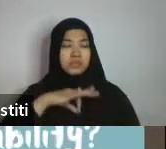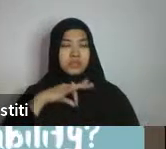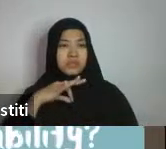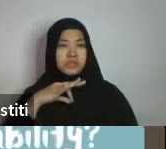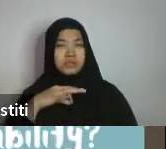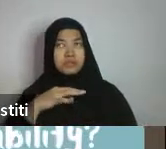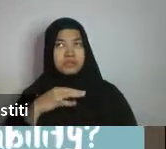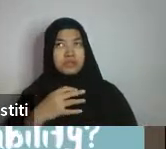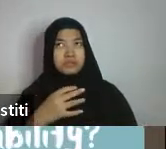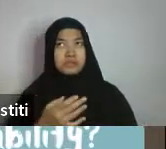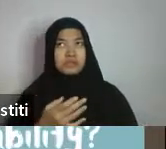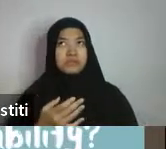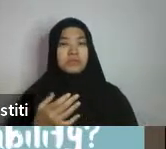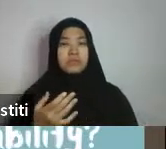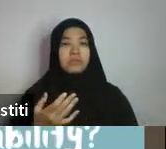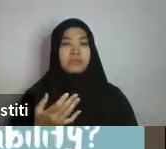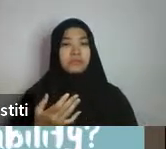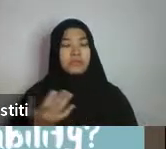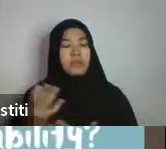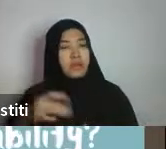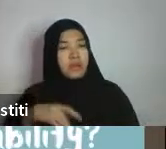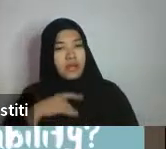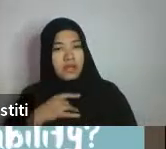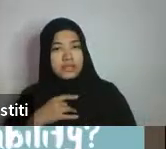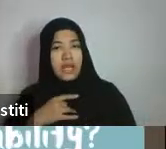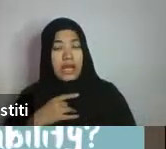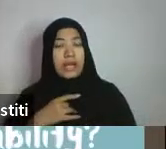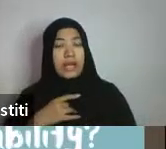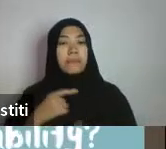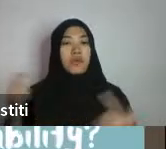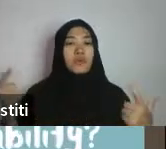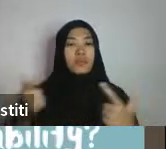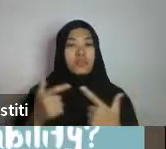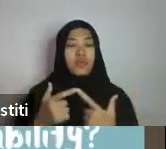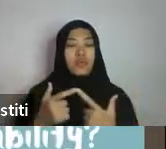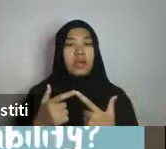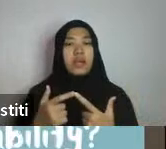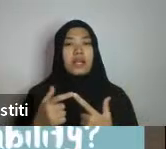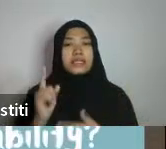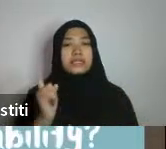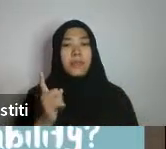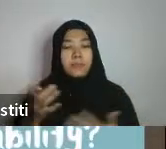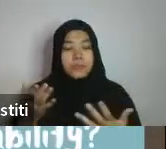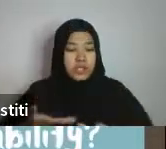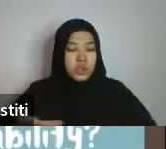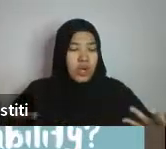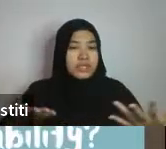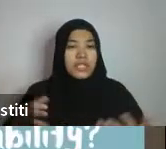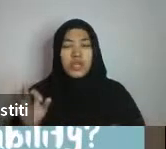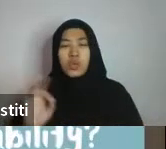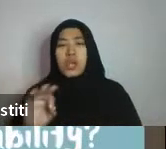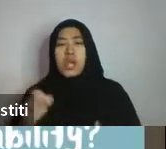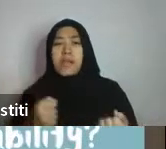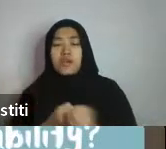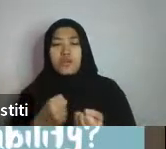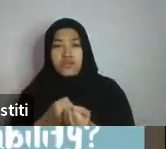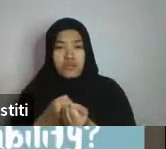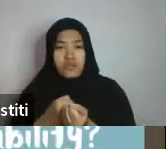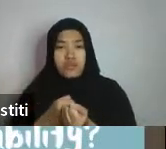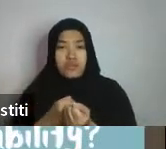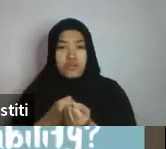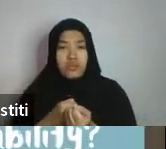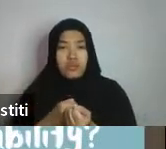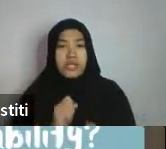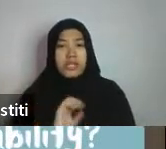pada saat berinteraksi dengan lingkungannya yang tidak kondusif. Sehingga tidak hanya masalah